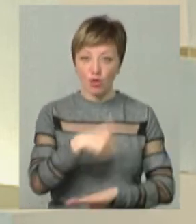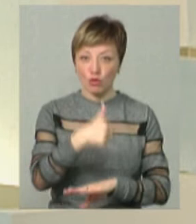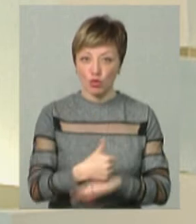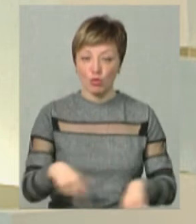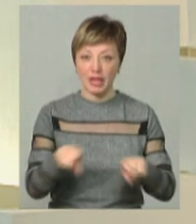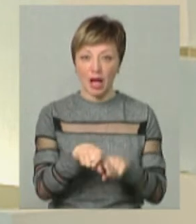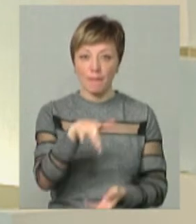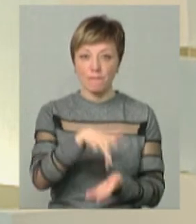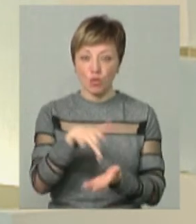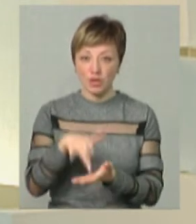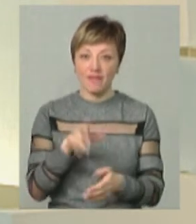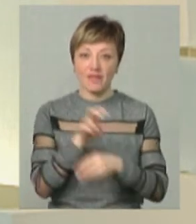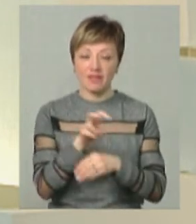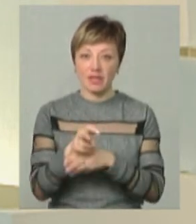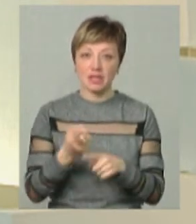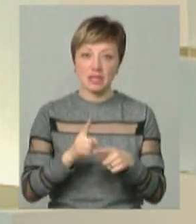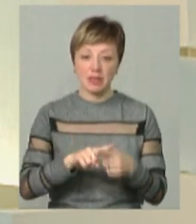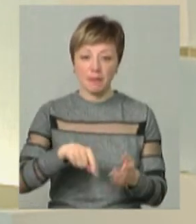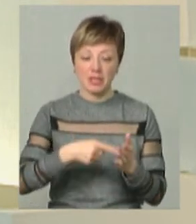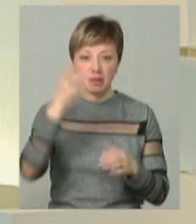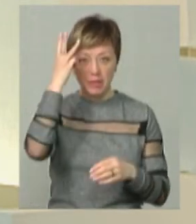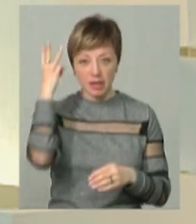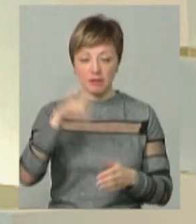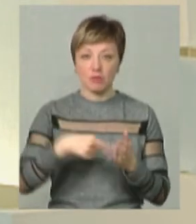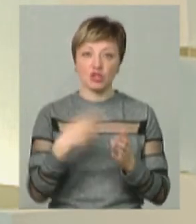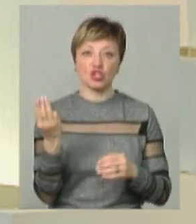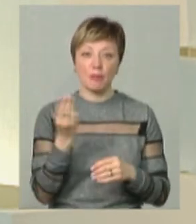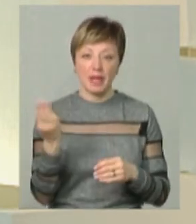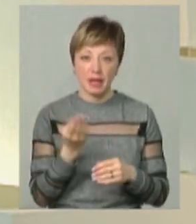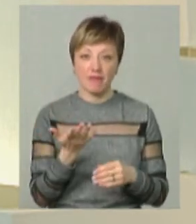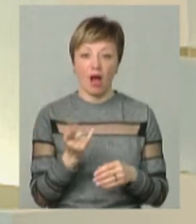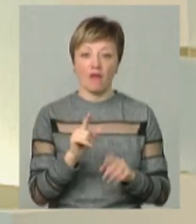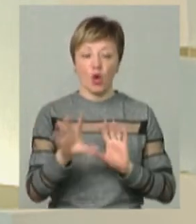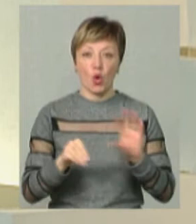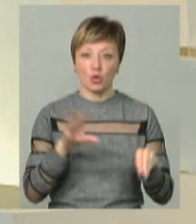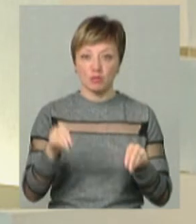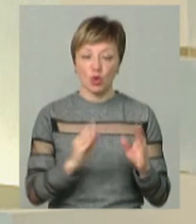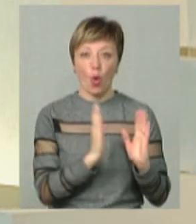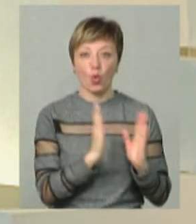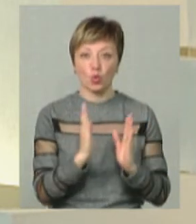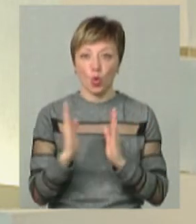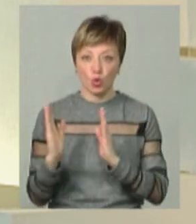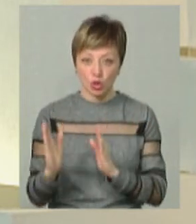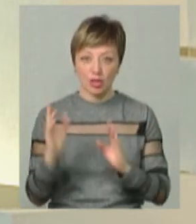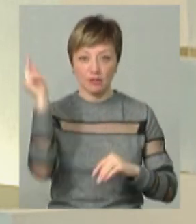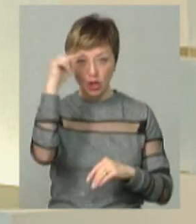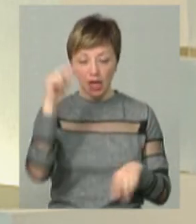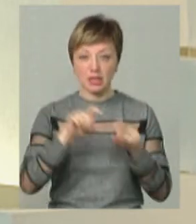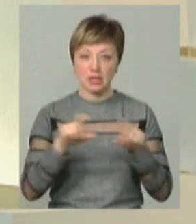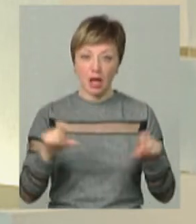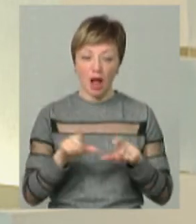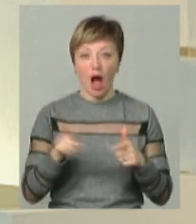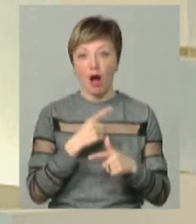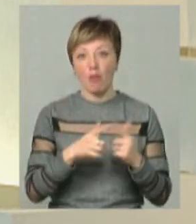основному такі пункти, які ми відвідали, це в місті Хмельницькому, в місті Шепетівка, вони розміщені в гуртожитках навчальних закладів або